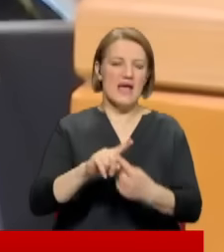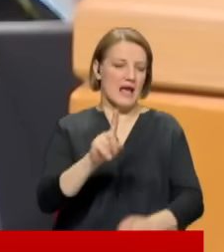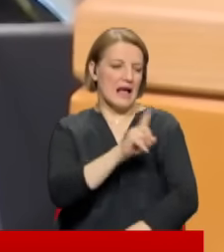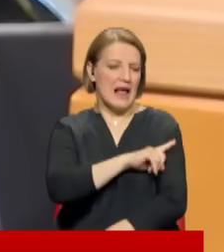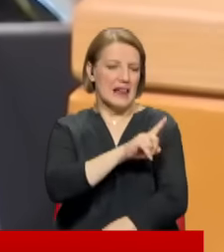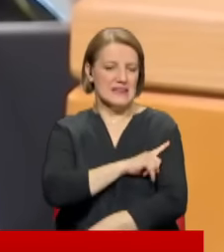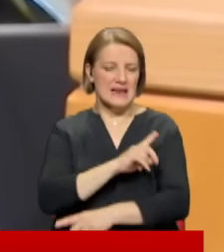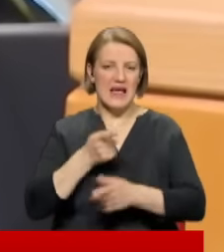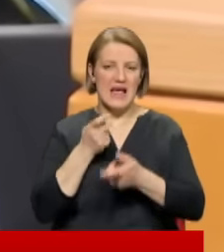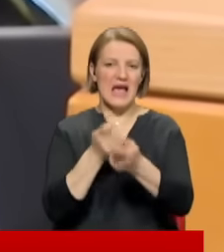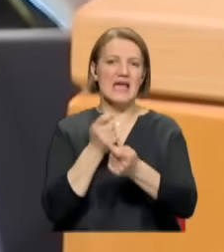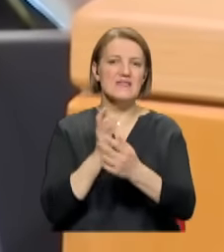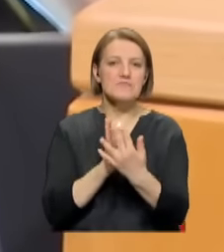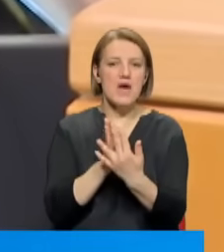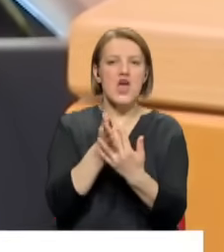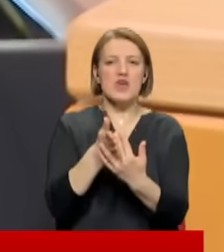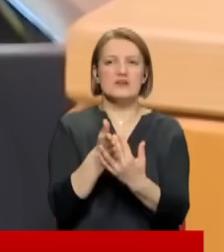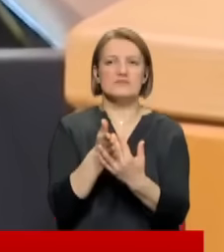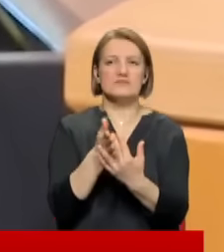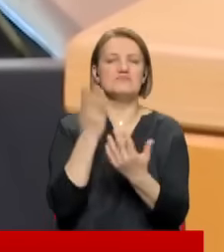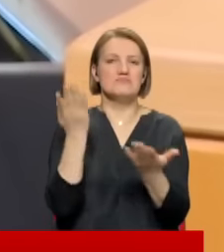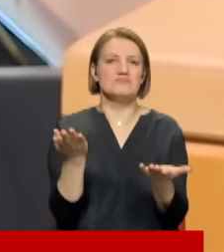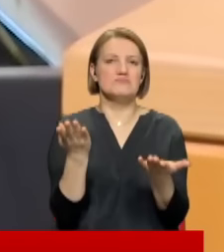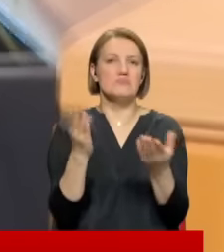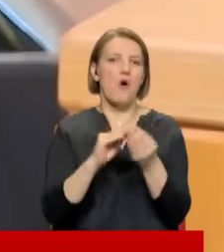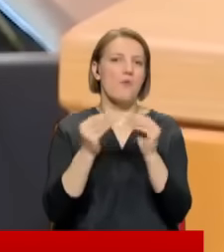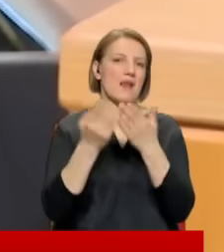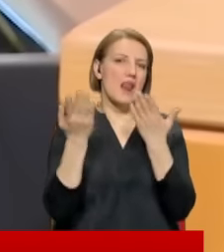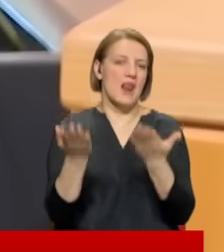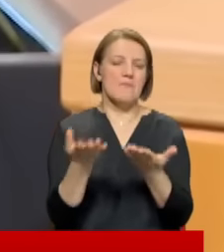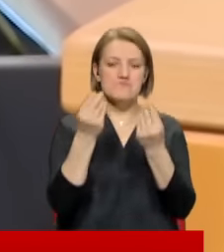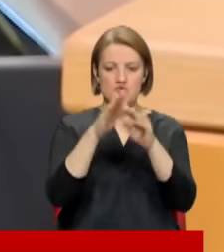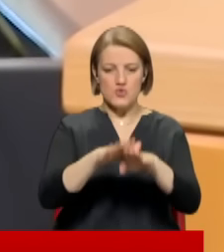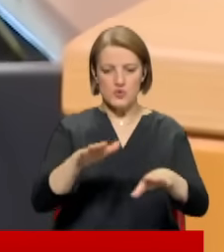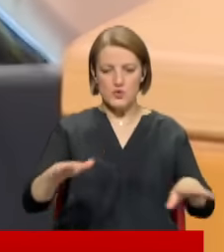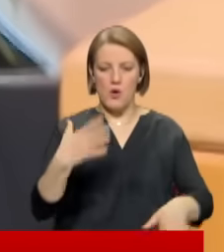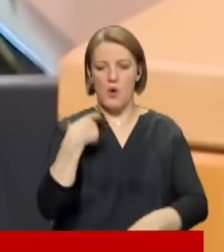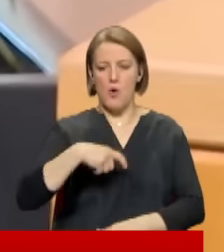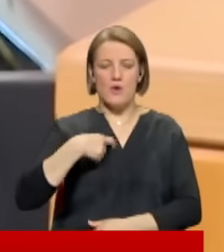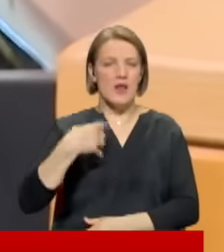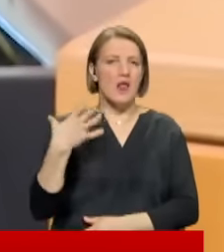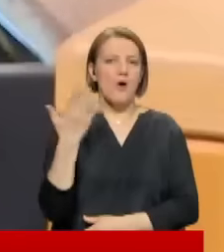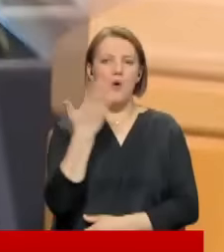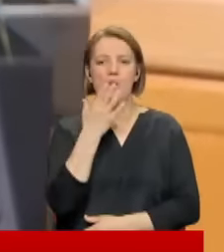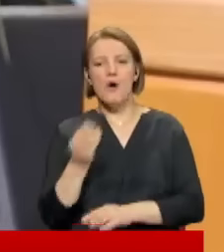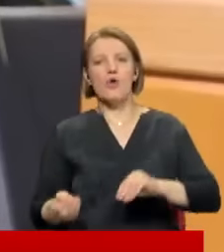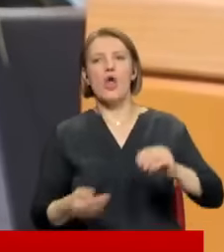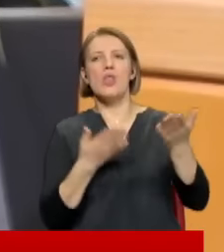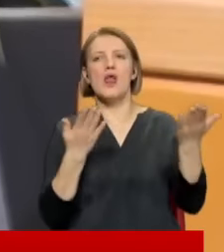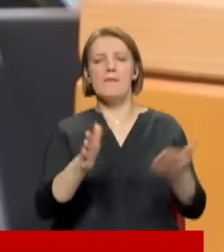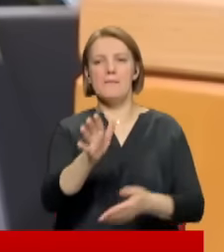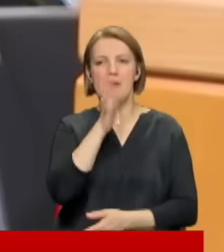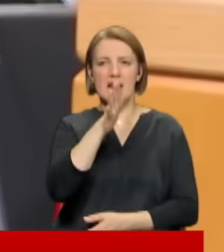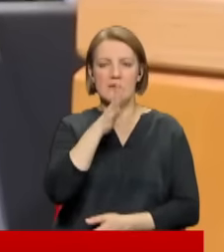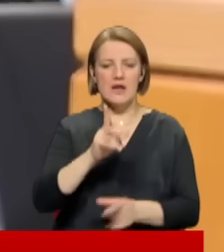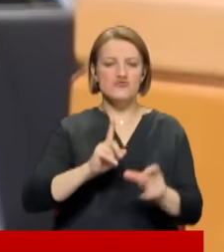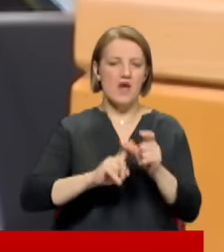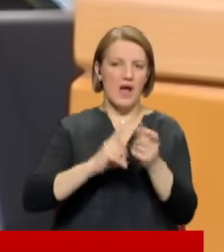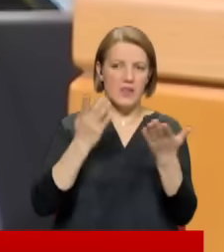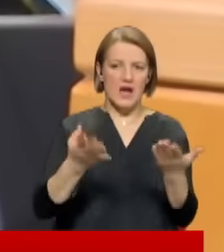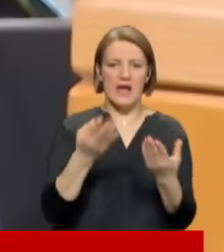kaliteli eğitime erişim sınıfsal bir problemdir artık. Çocuğunu özel okula gönderemeyenler bilimsel